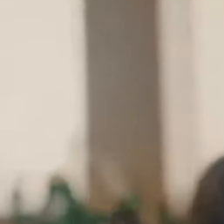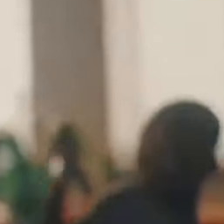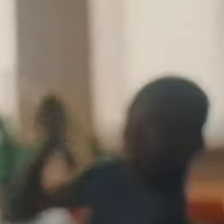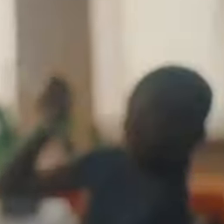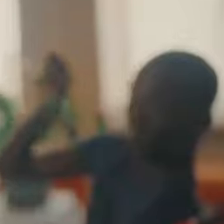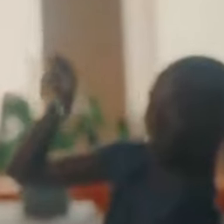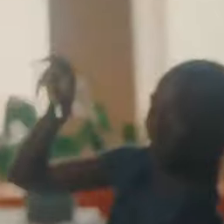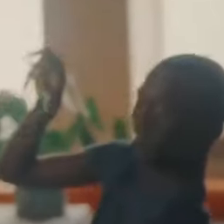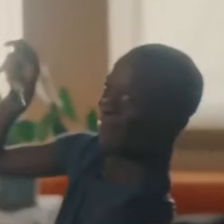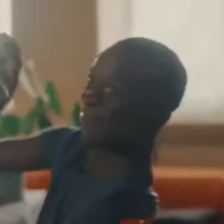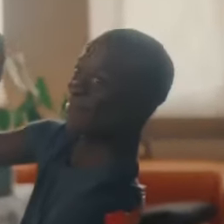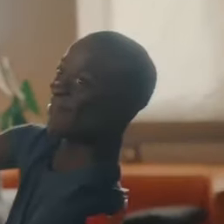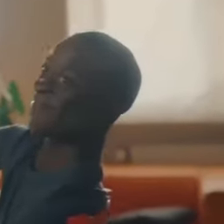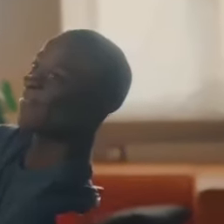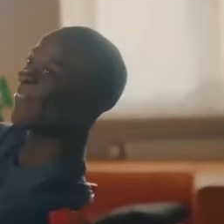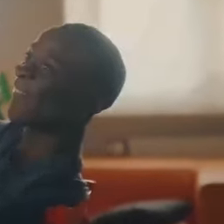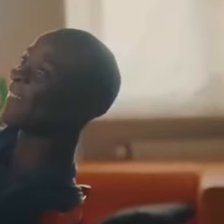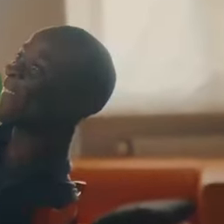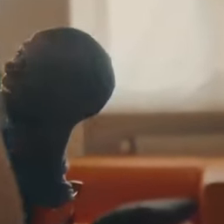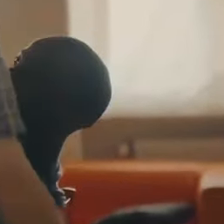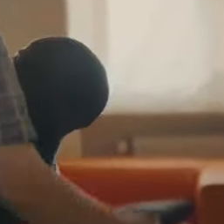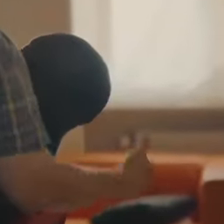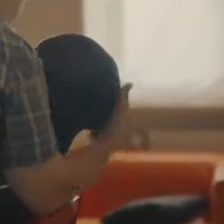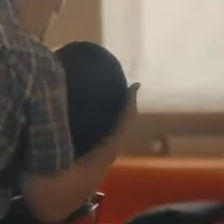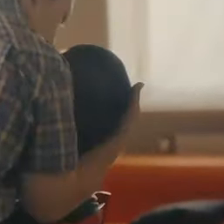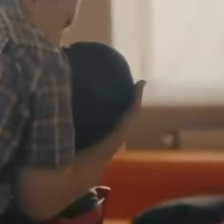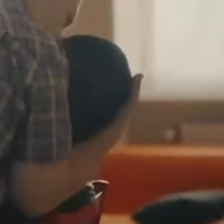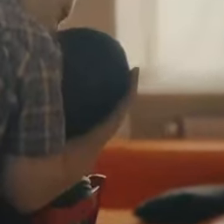a non dimenticare nulla.